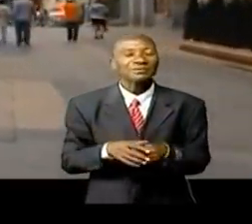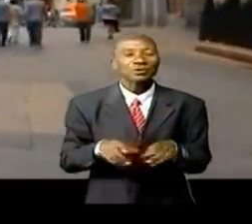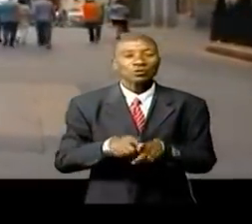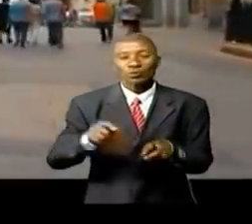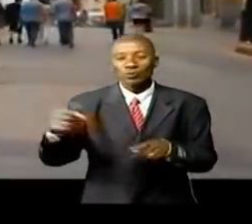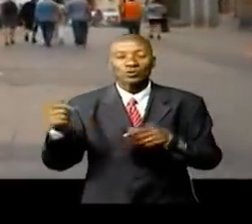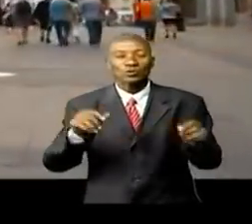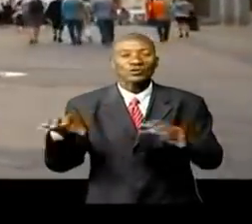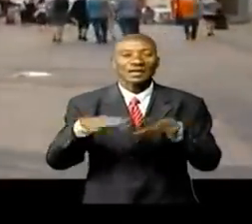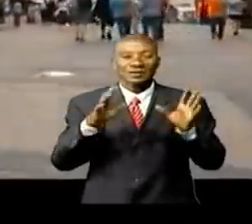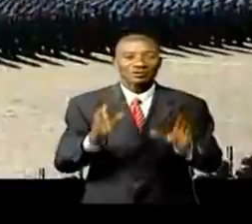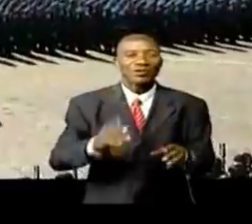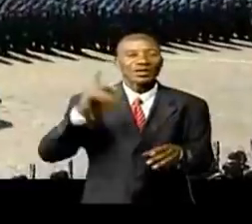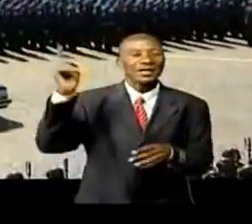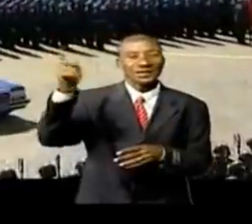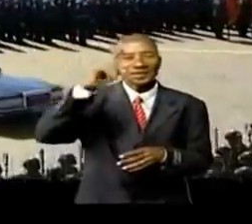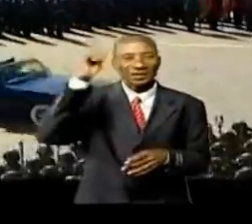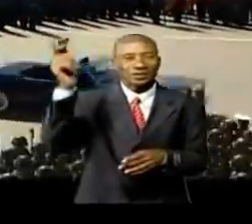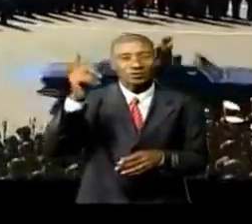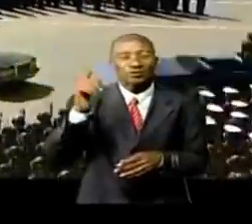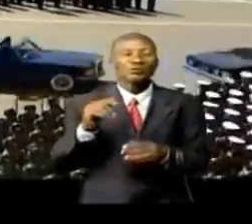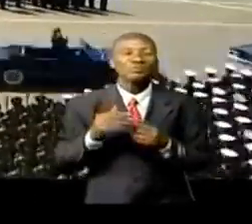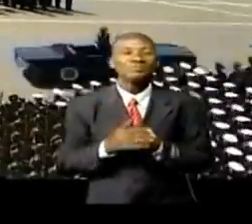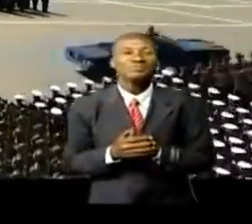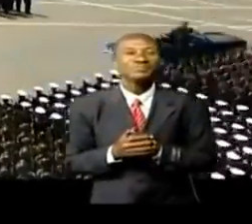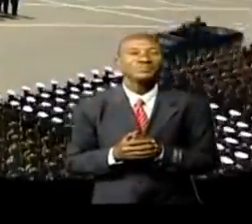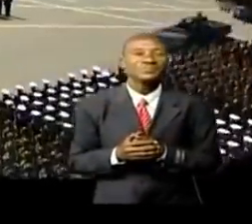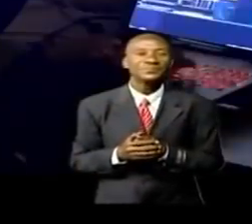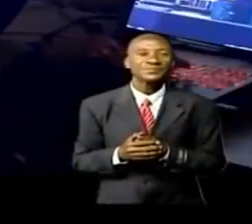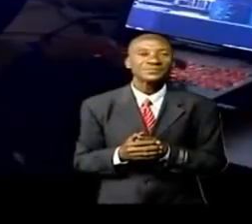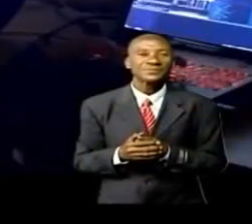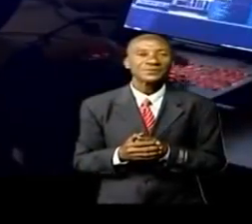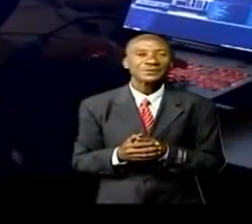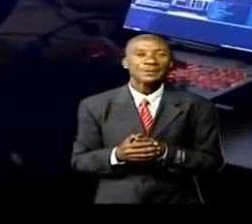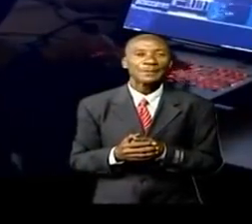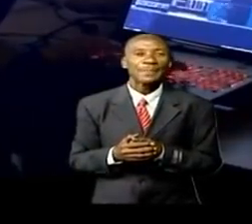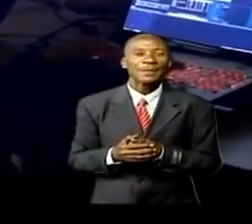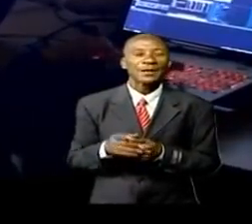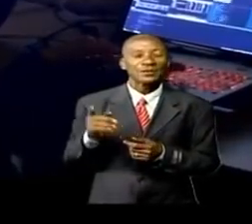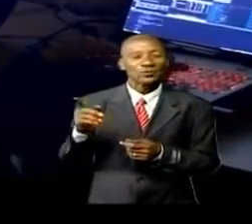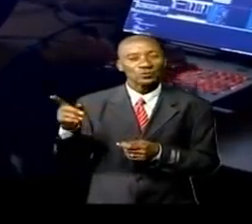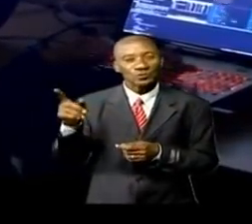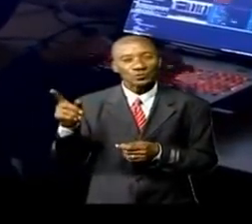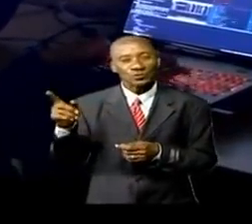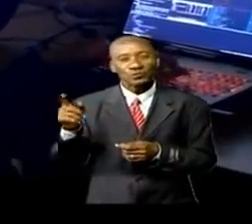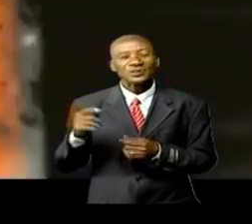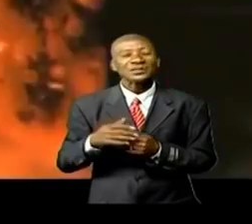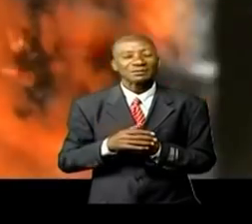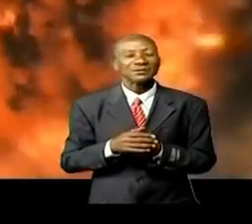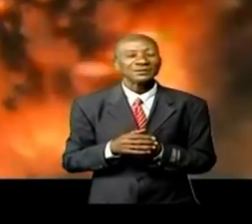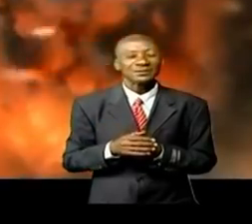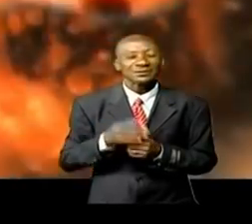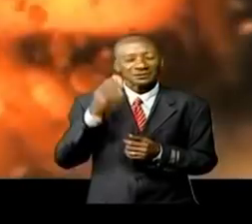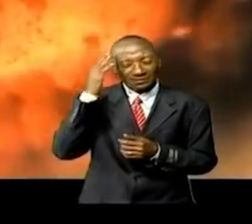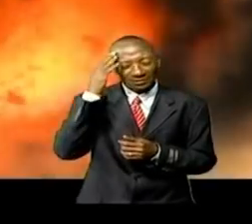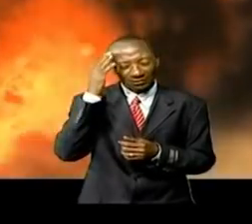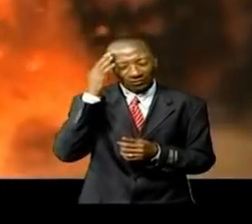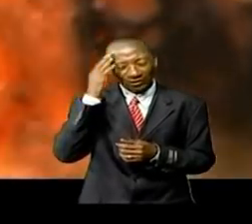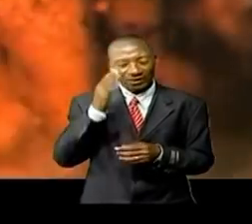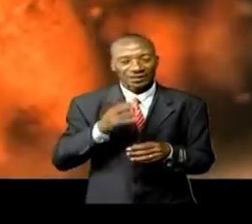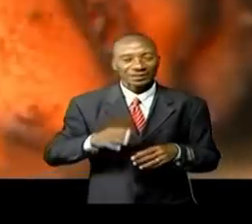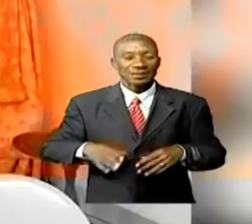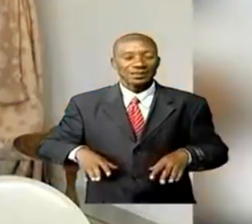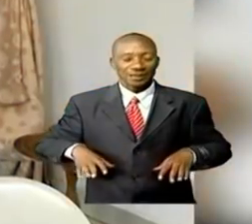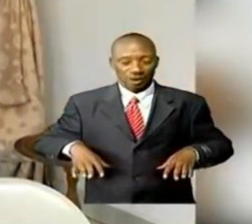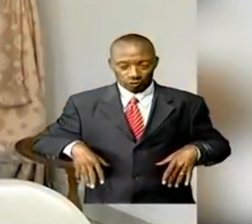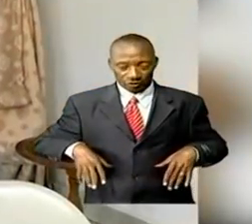internationaux. Cet ex-État de l'URSS dispose d'un fort potentiel industriel et technologique. Le